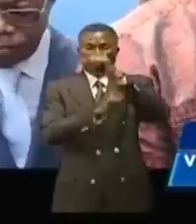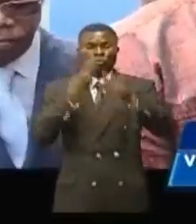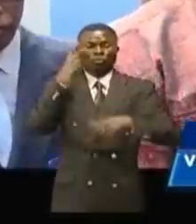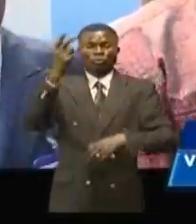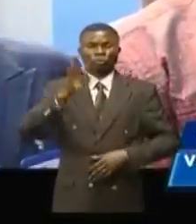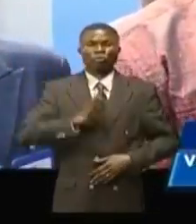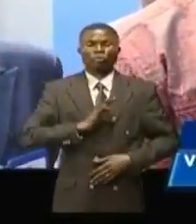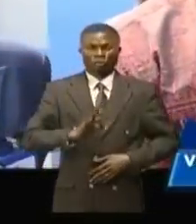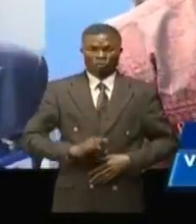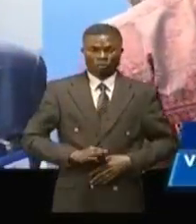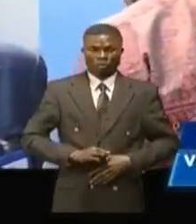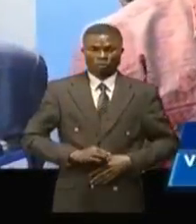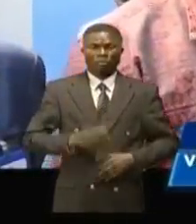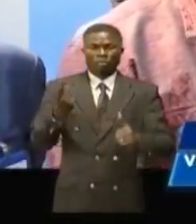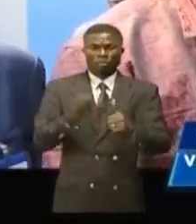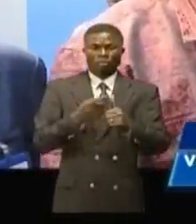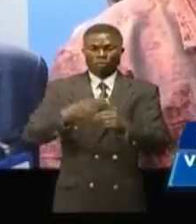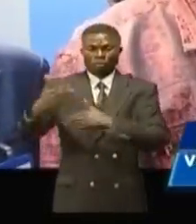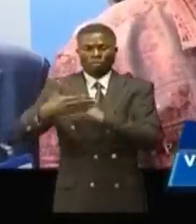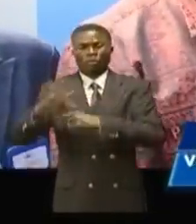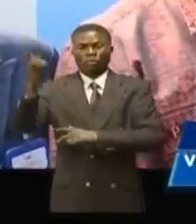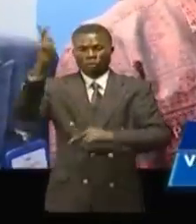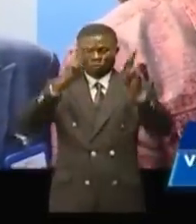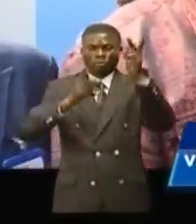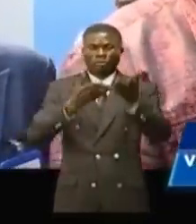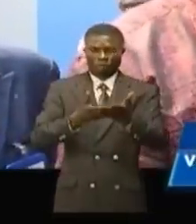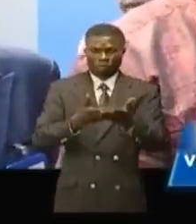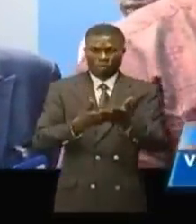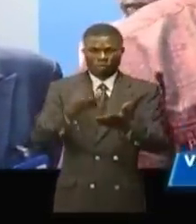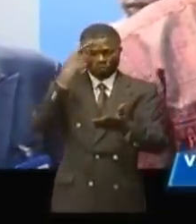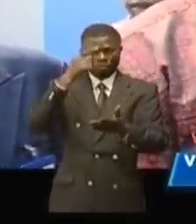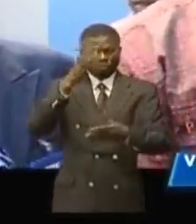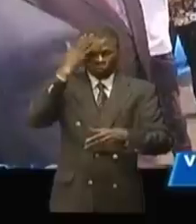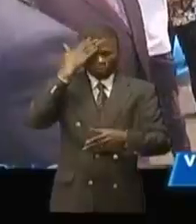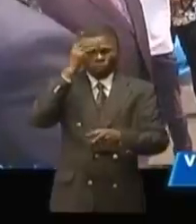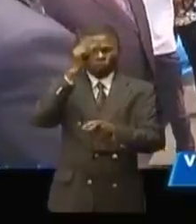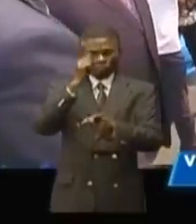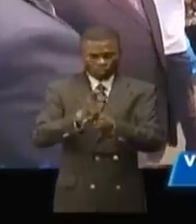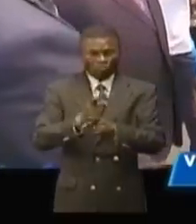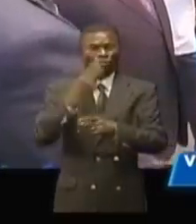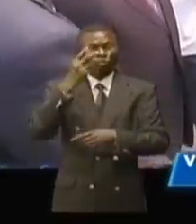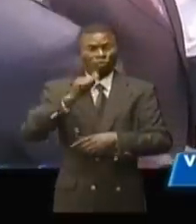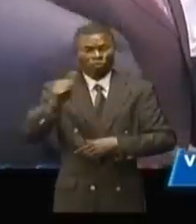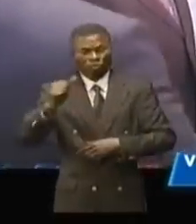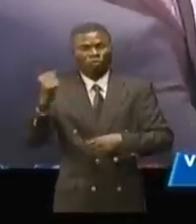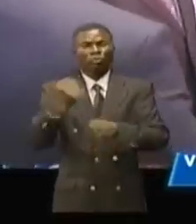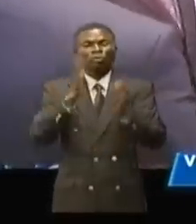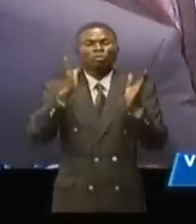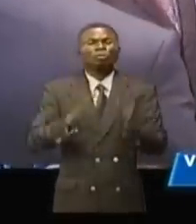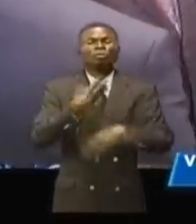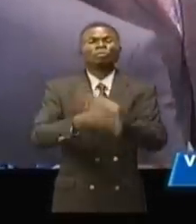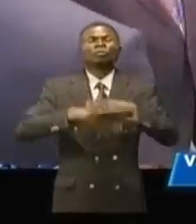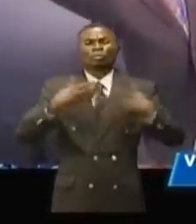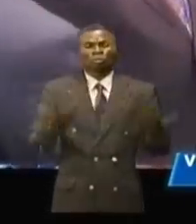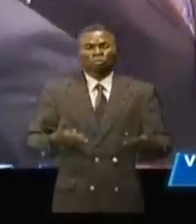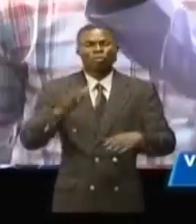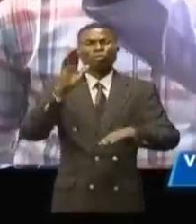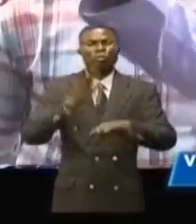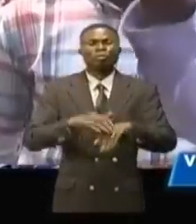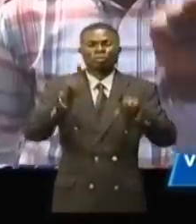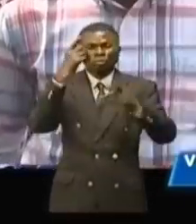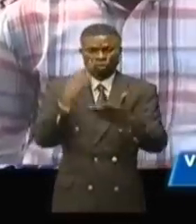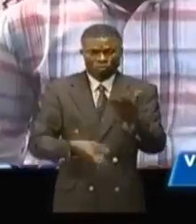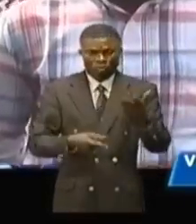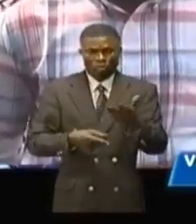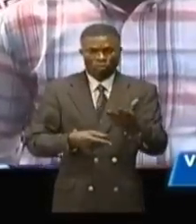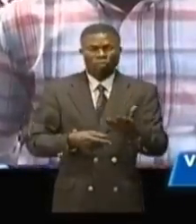l'État, celle d'être proche du peuple, pour palper du doigt ce que les agents de Kobil vivent, mais aussi pour